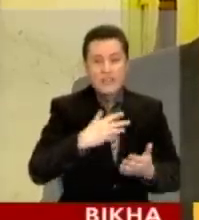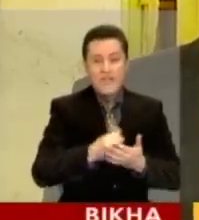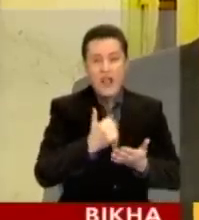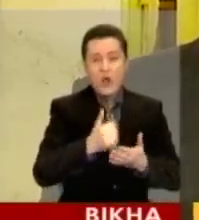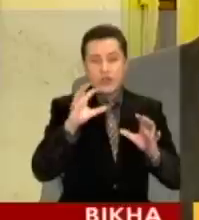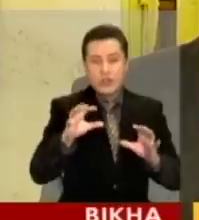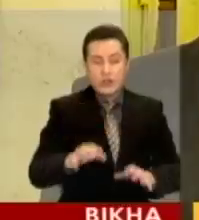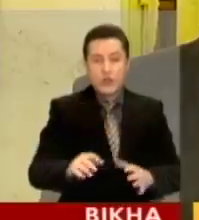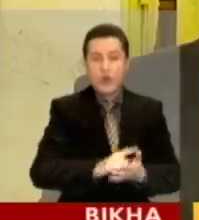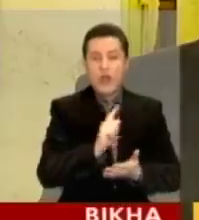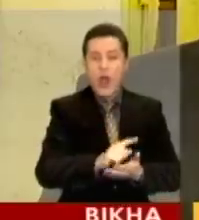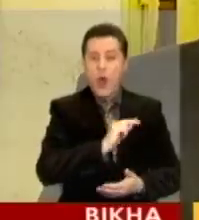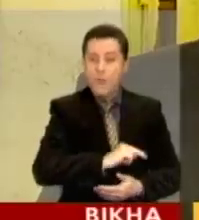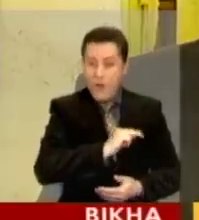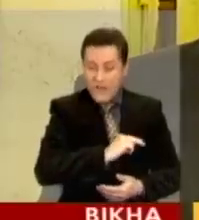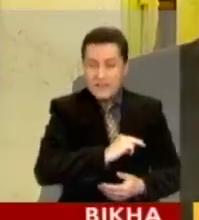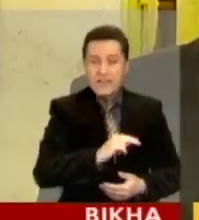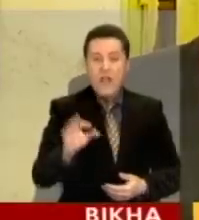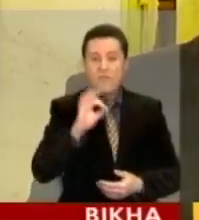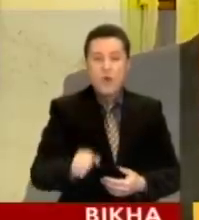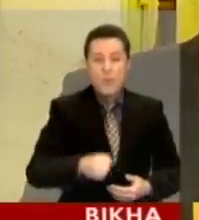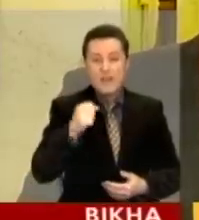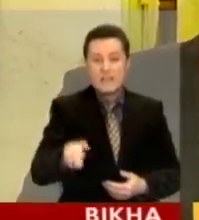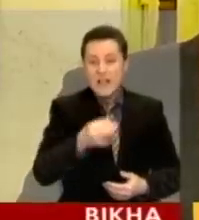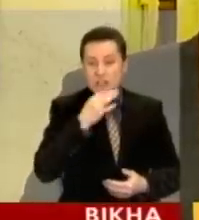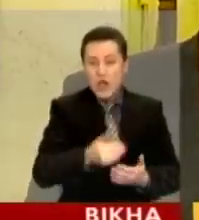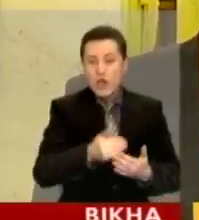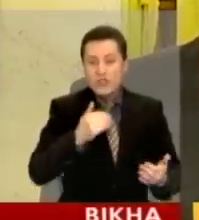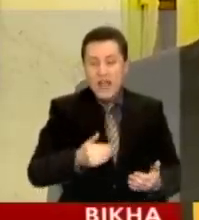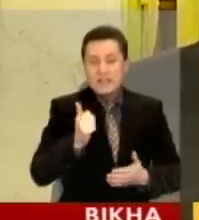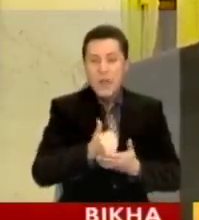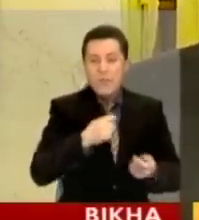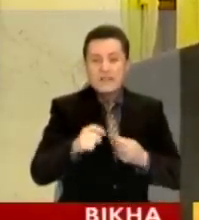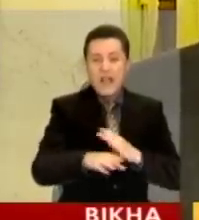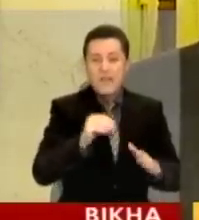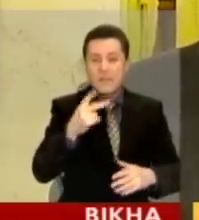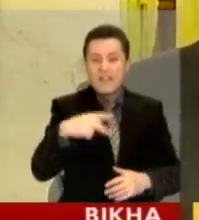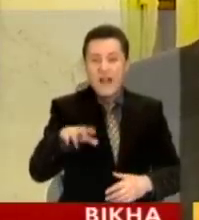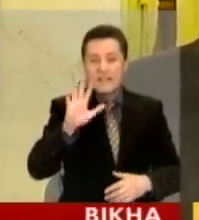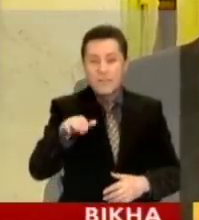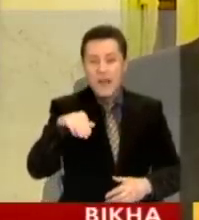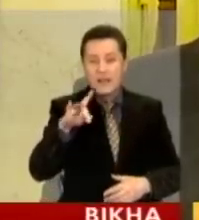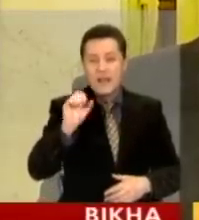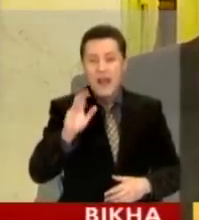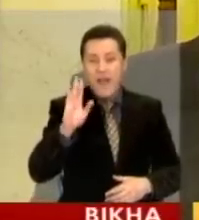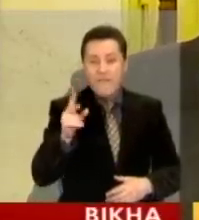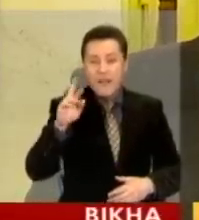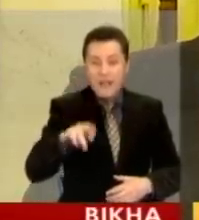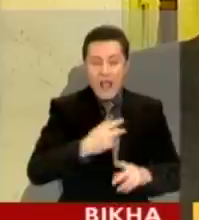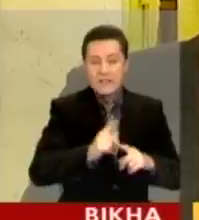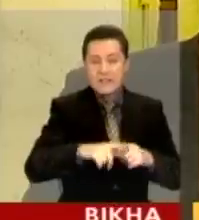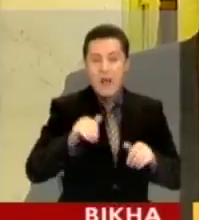обов'язків А також про призначення дочасних президентських виборів на 25 травня ця постанова була